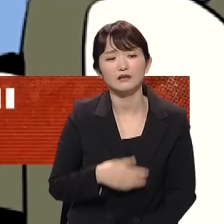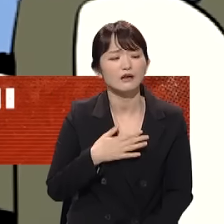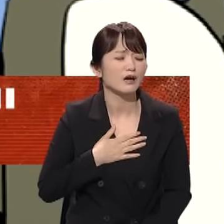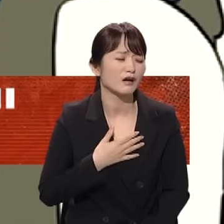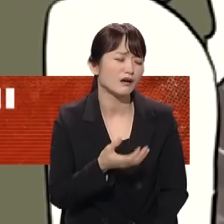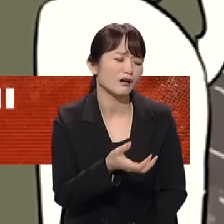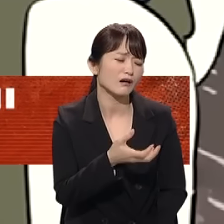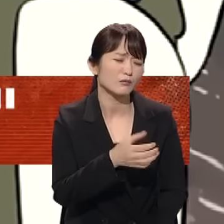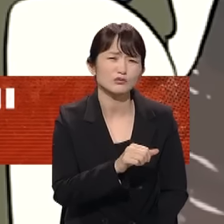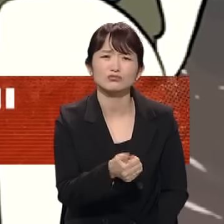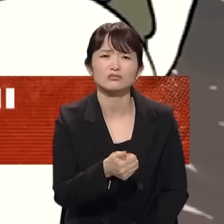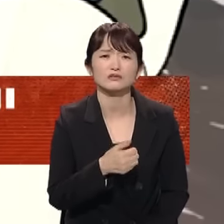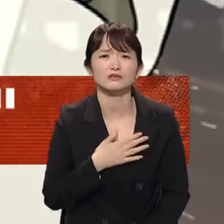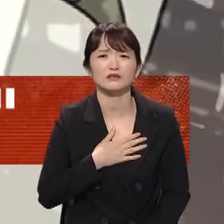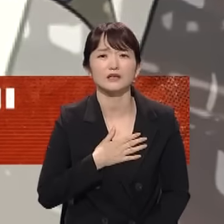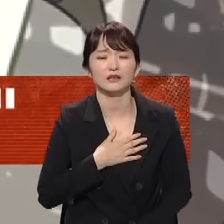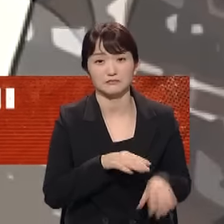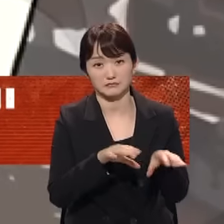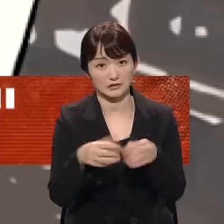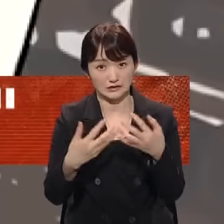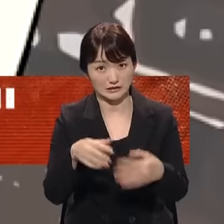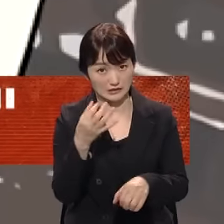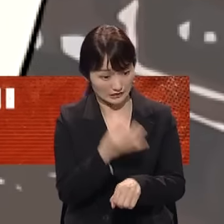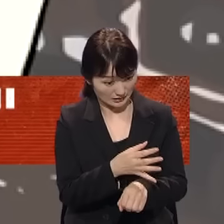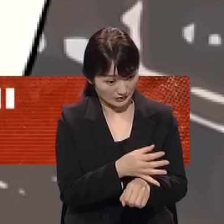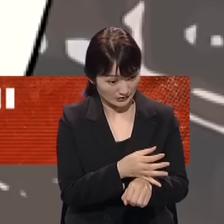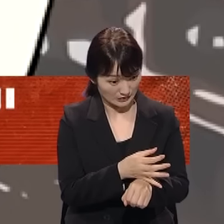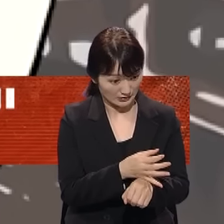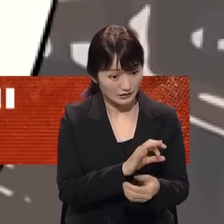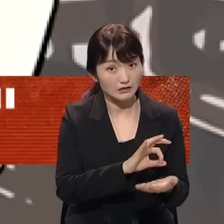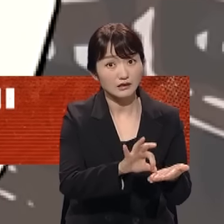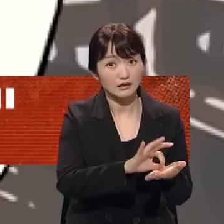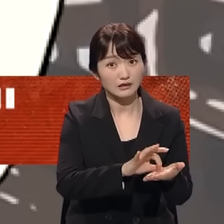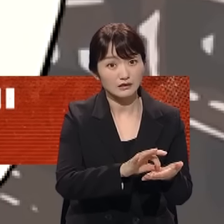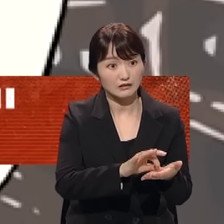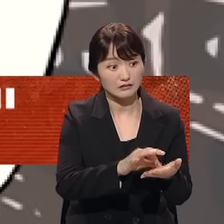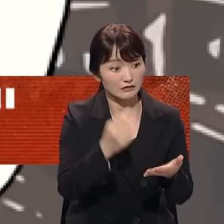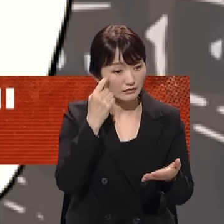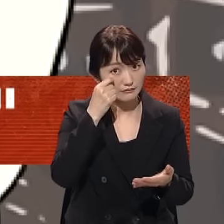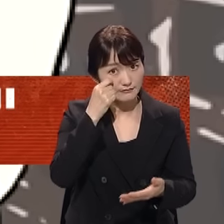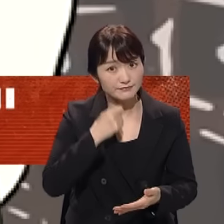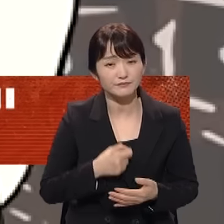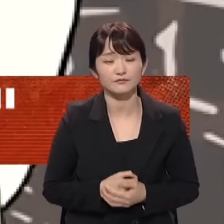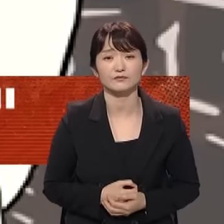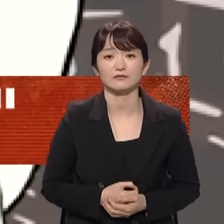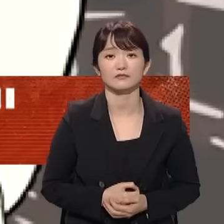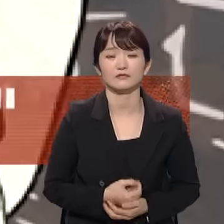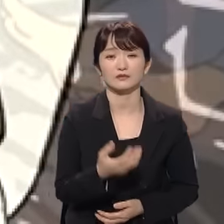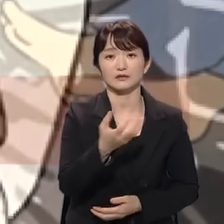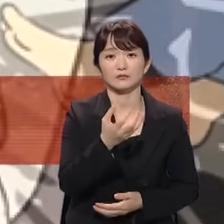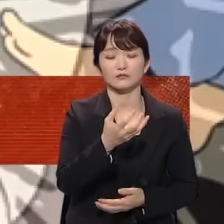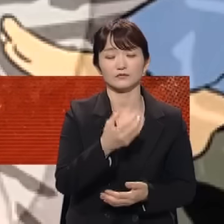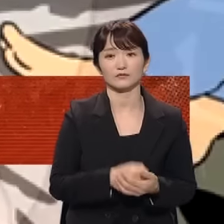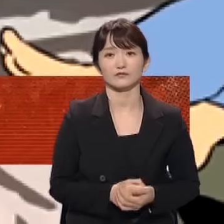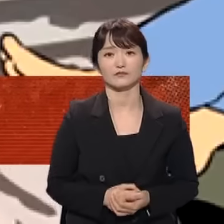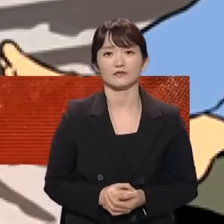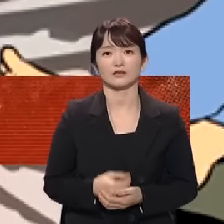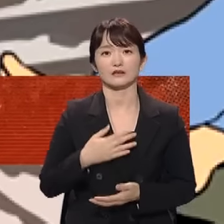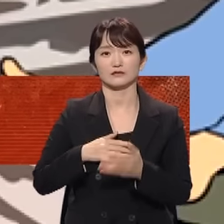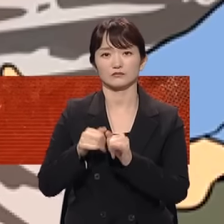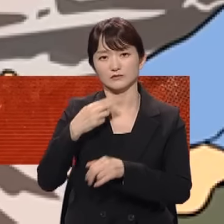나도 아파 죽겠다 마사지 기계 사서 써라 이렇게 이야기를 해서 너무 서운했다는 거죠. 그런데 이렇게 아픈 와중에도 지인들과 술은